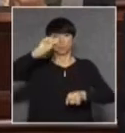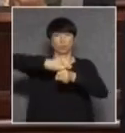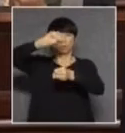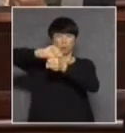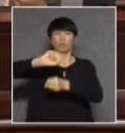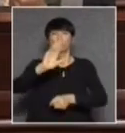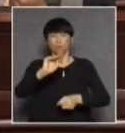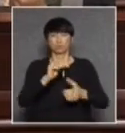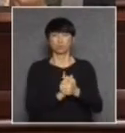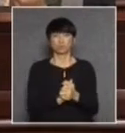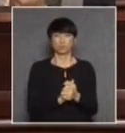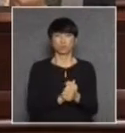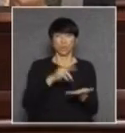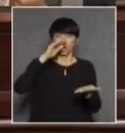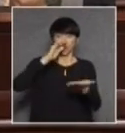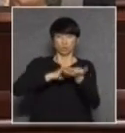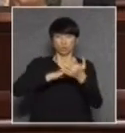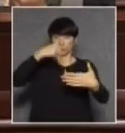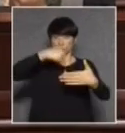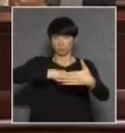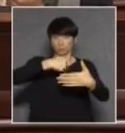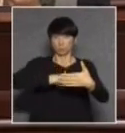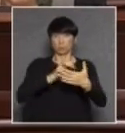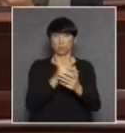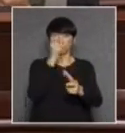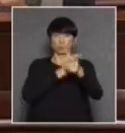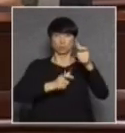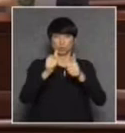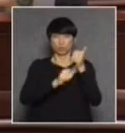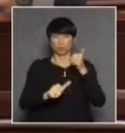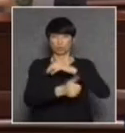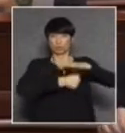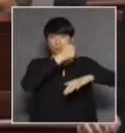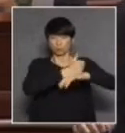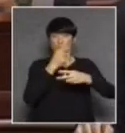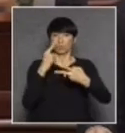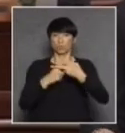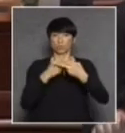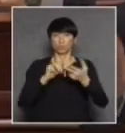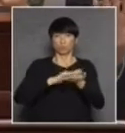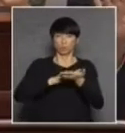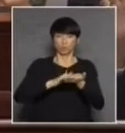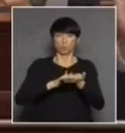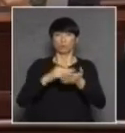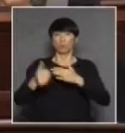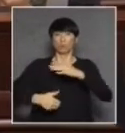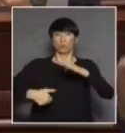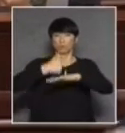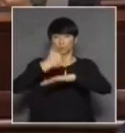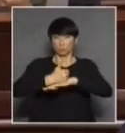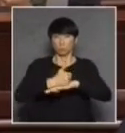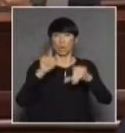即是說他在兩封信裡給財委會主席和公務小組主席的那些不是理由來的，